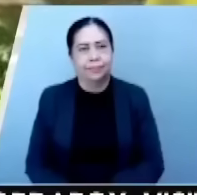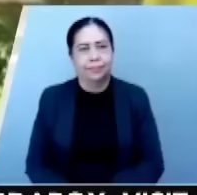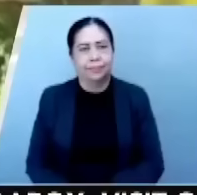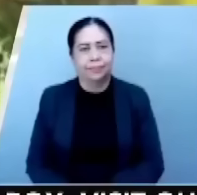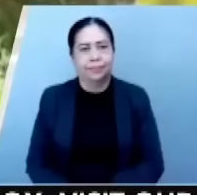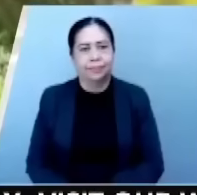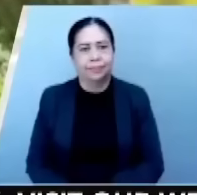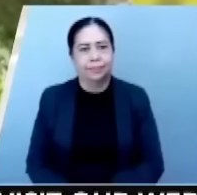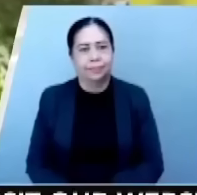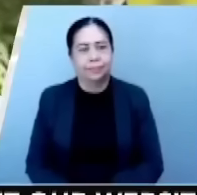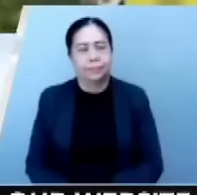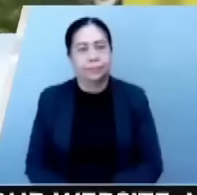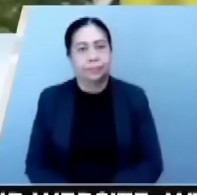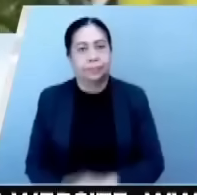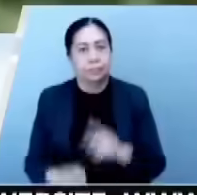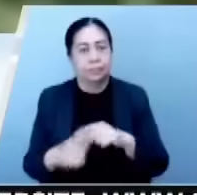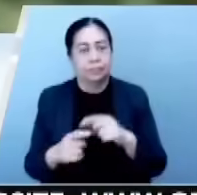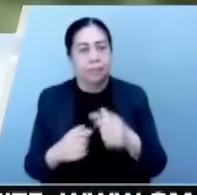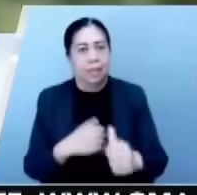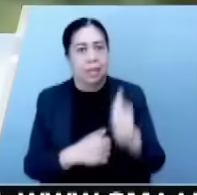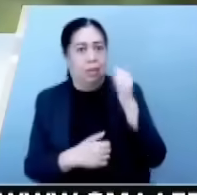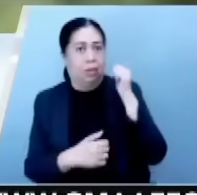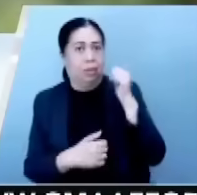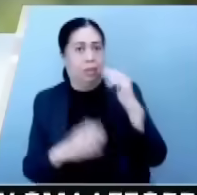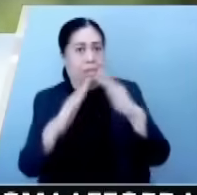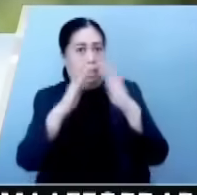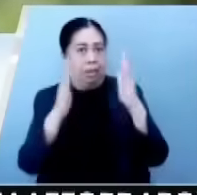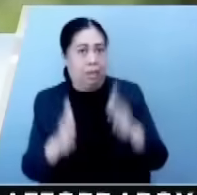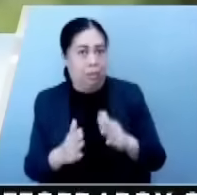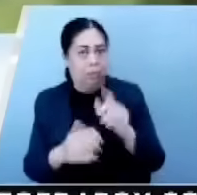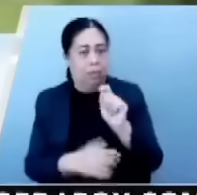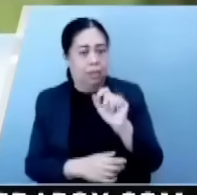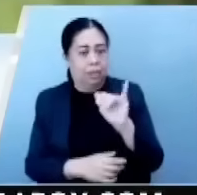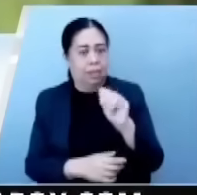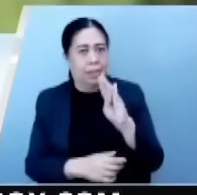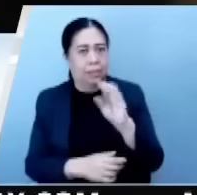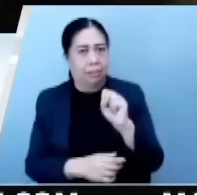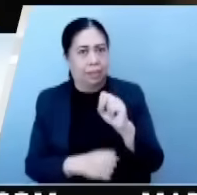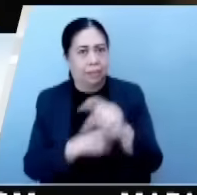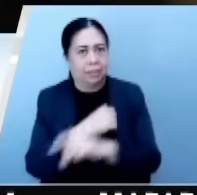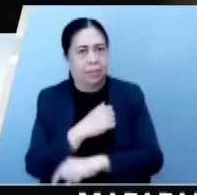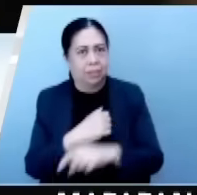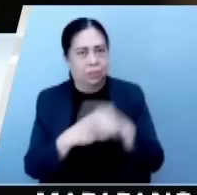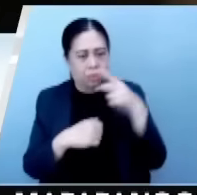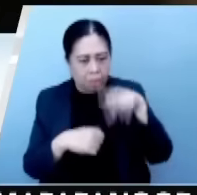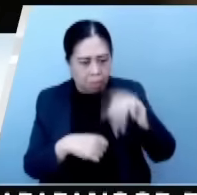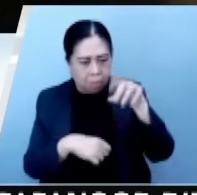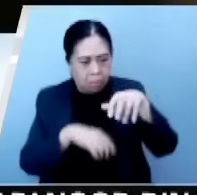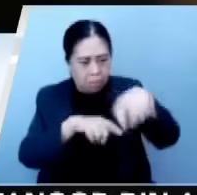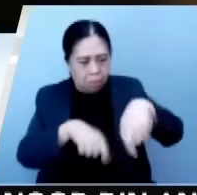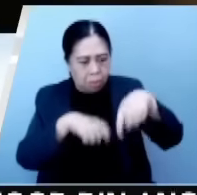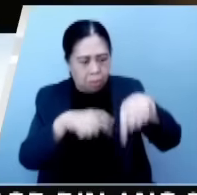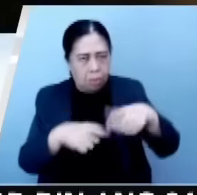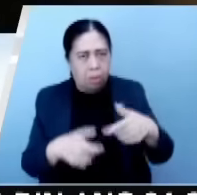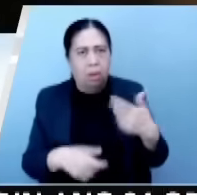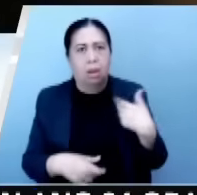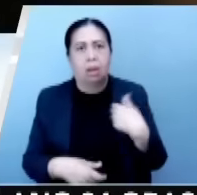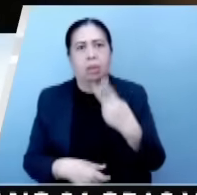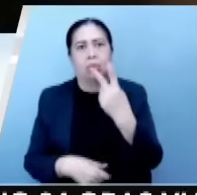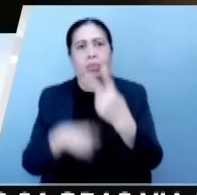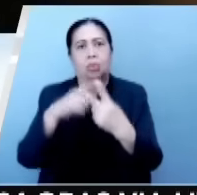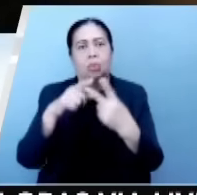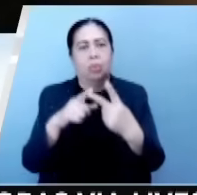Sa likod ng bahay na ito sa Tayabas, Quezon, natagpuan sa isang mababaw na hukay ang labi ng mag-inang Lori